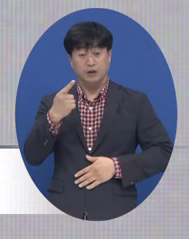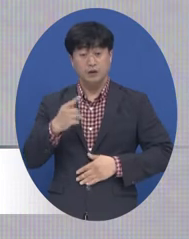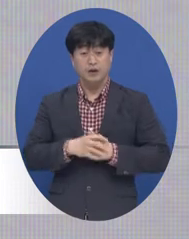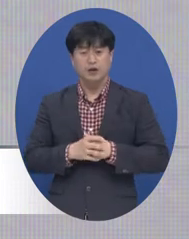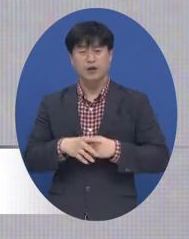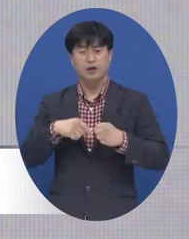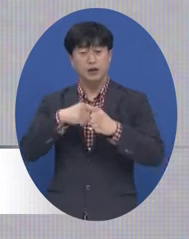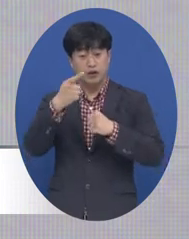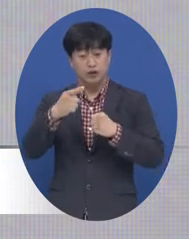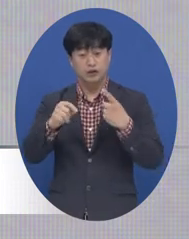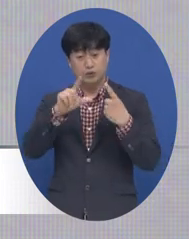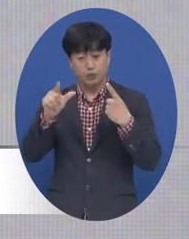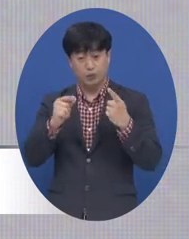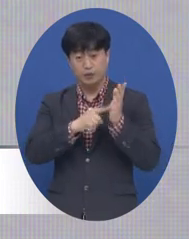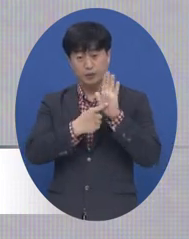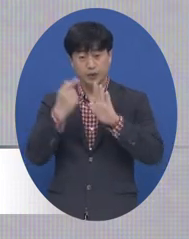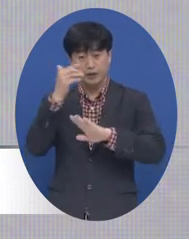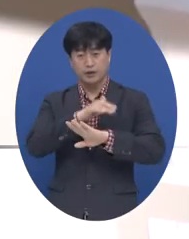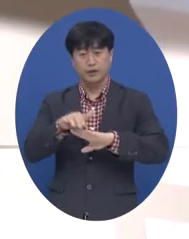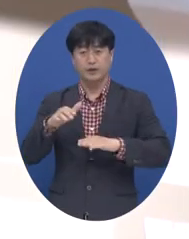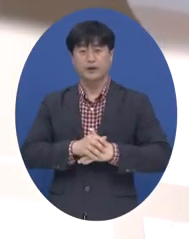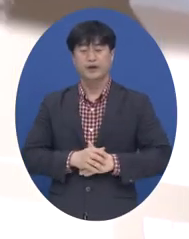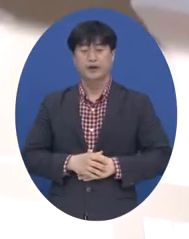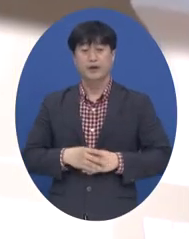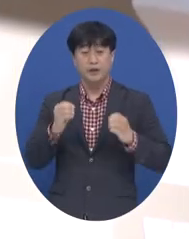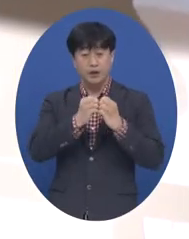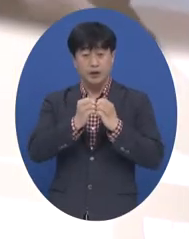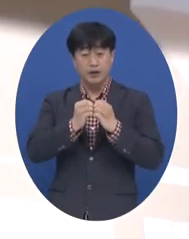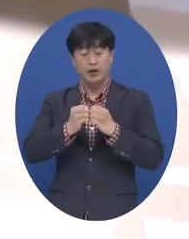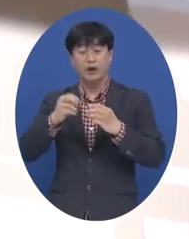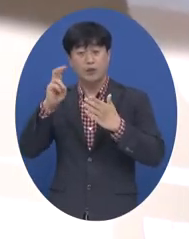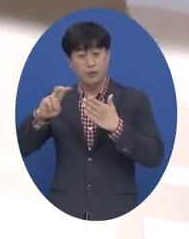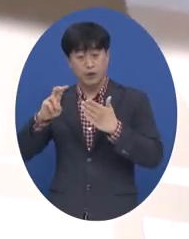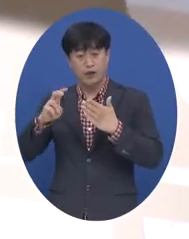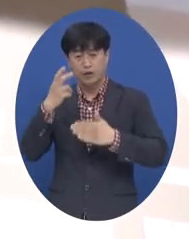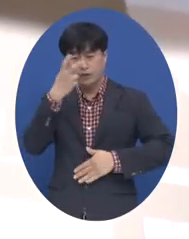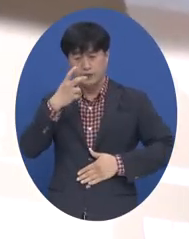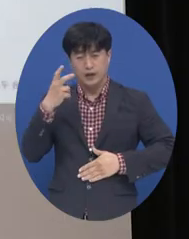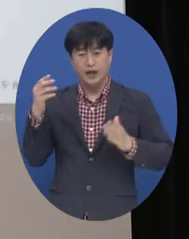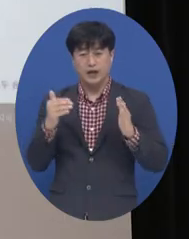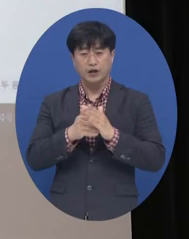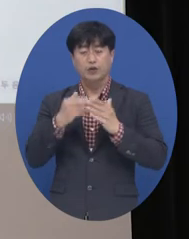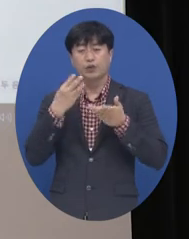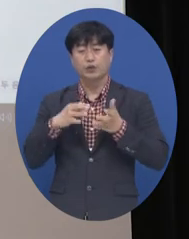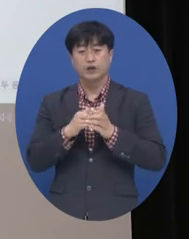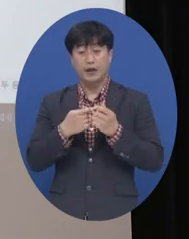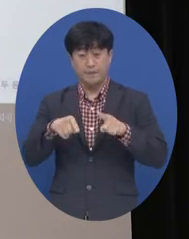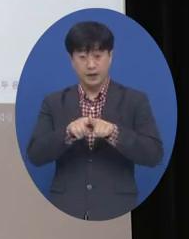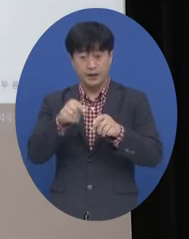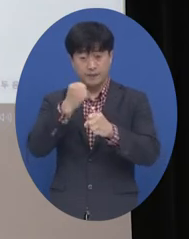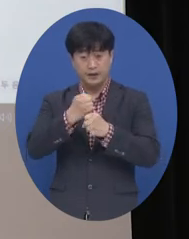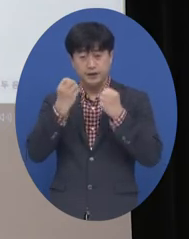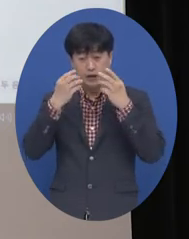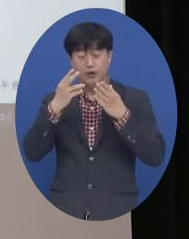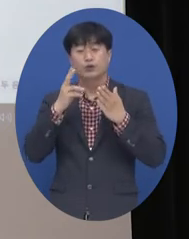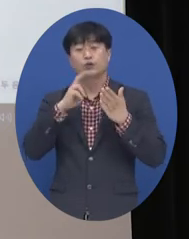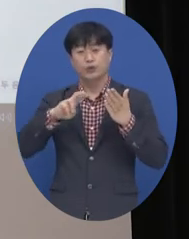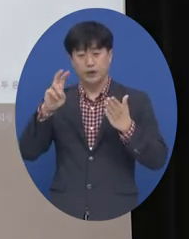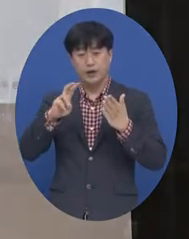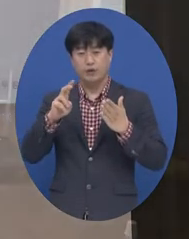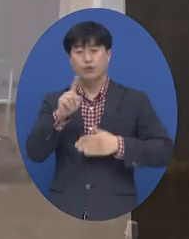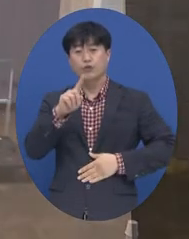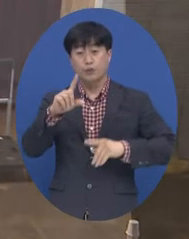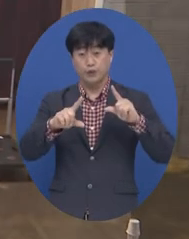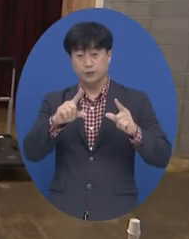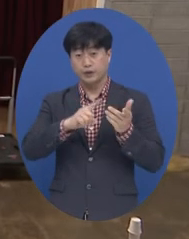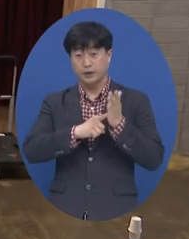거쳐 내년 1월 공개될 예정입니다. 작사와 작곡 심사에 이르기까지 도민과 함께 만들어가는 새로운 경기도 노래가